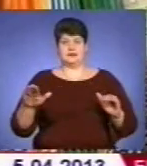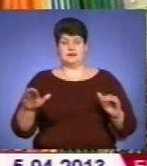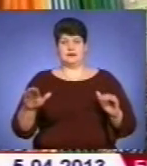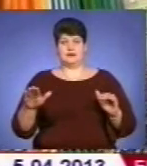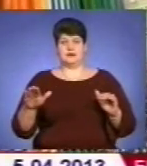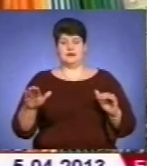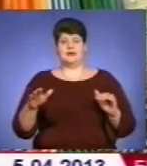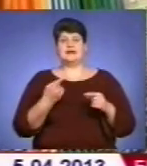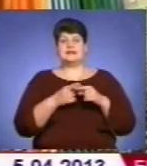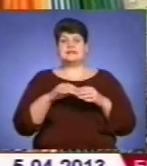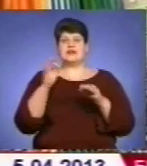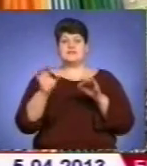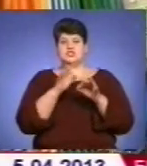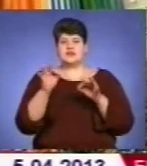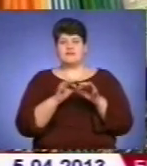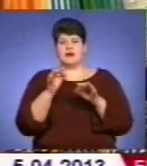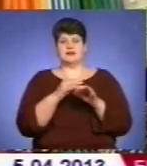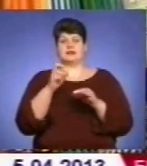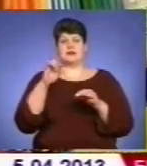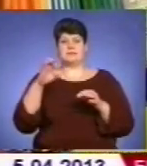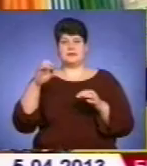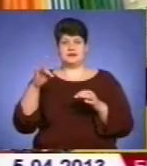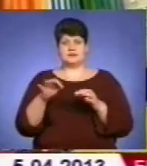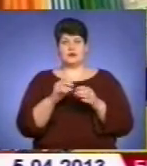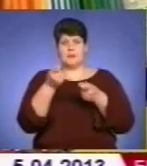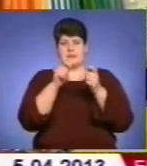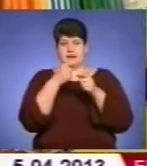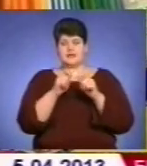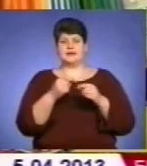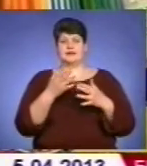Це і вишиванка, бісероплетіння, народний одяг,